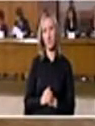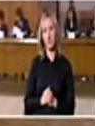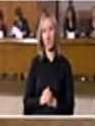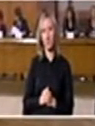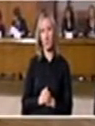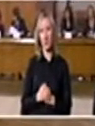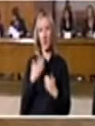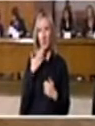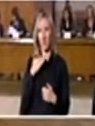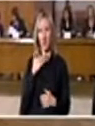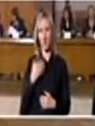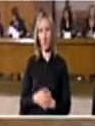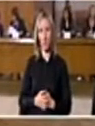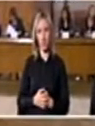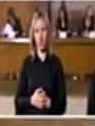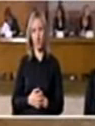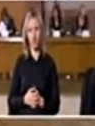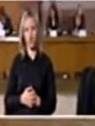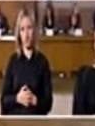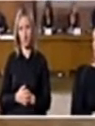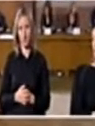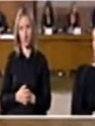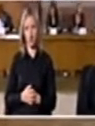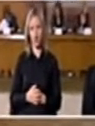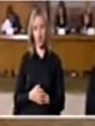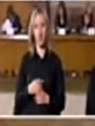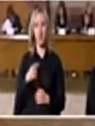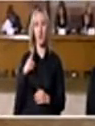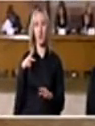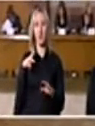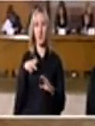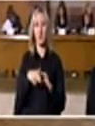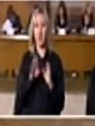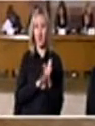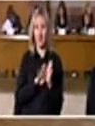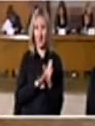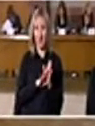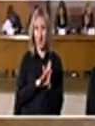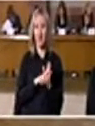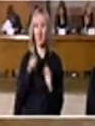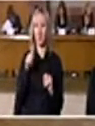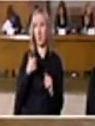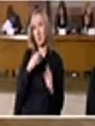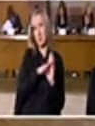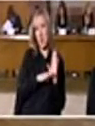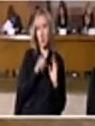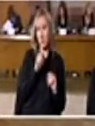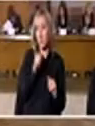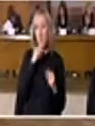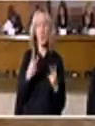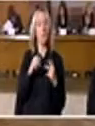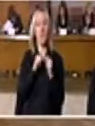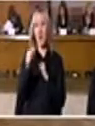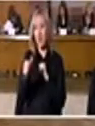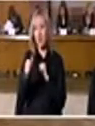Hvala vam puno. Dakle, sprečavanje diskriminacije je civilizacijsko pitanje i svakako moralni imperativ i za naše društvo, kao i za sva ostala